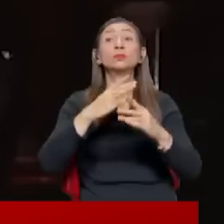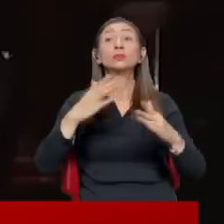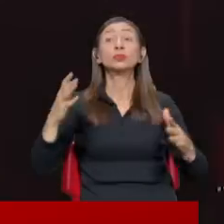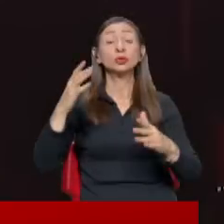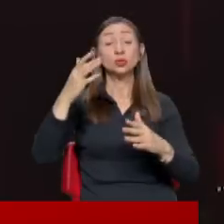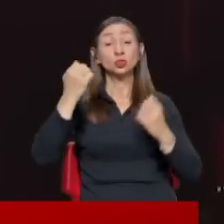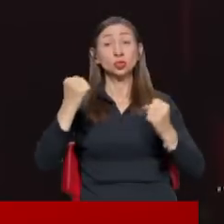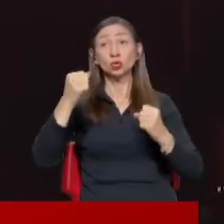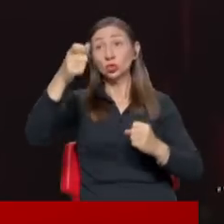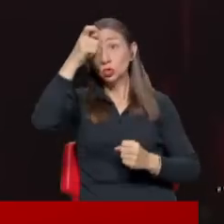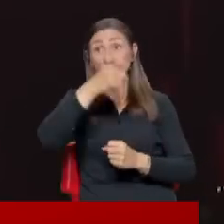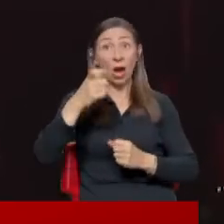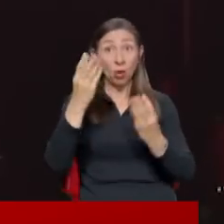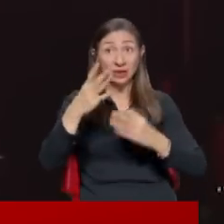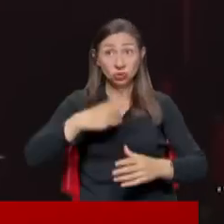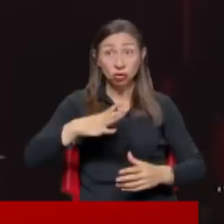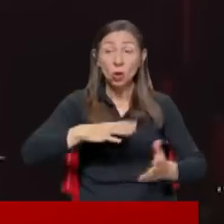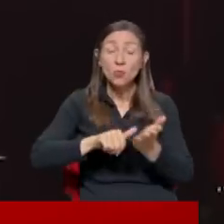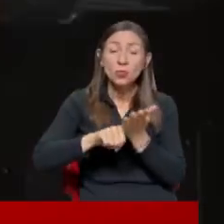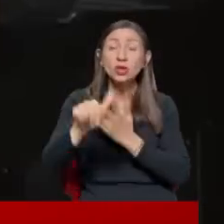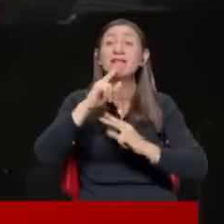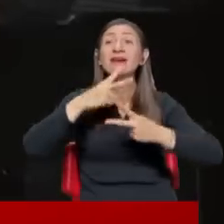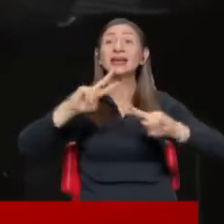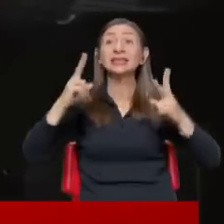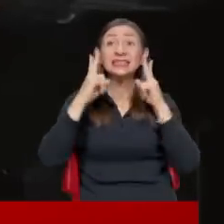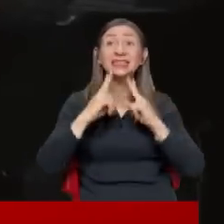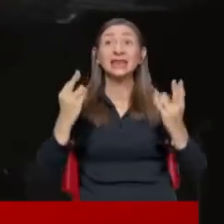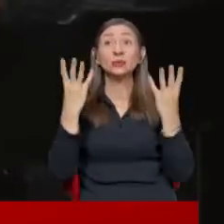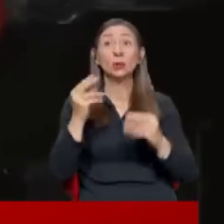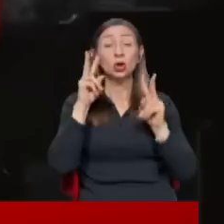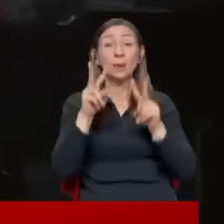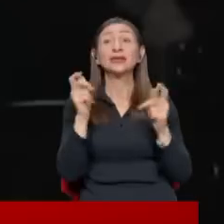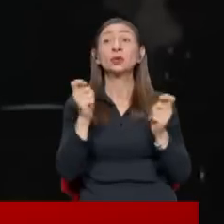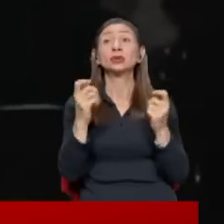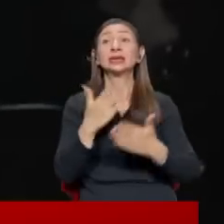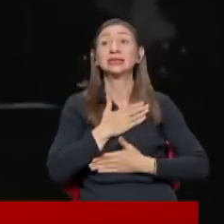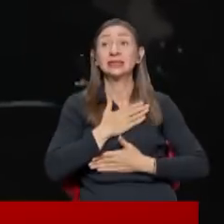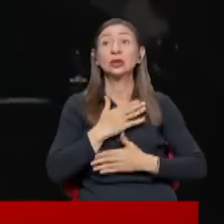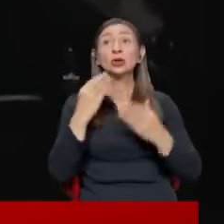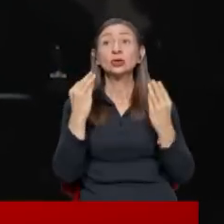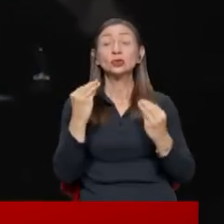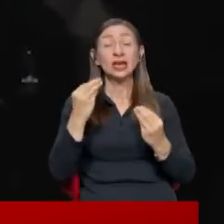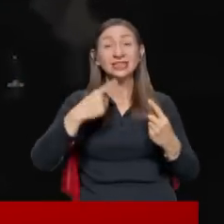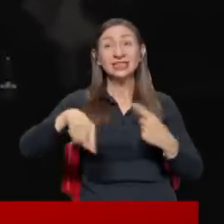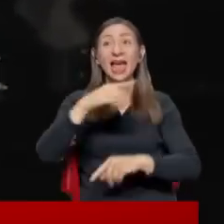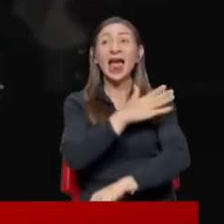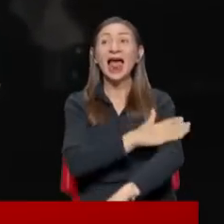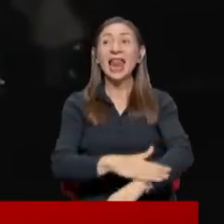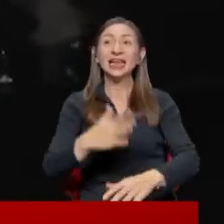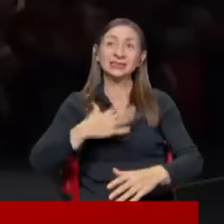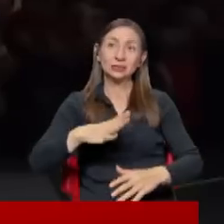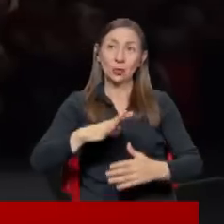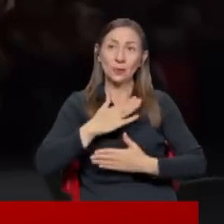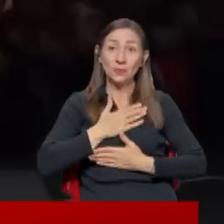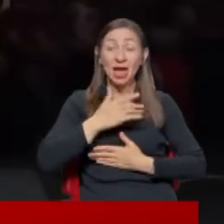güçlü Türkiye olmak istiyor isek bütün renklerimizi zenginliğimiz olarak görmek zorundayız. Güzelce sizlerle helalleşmek